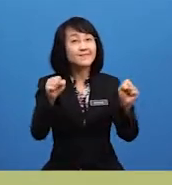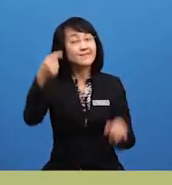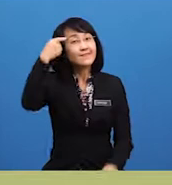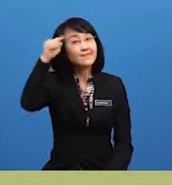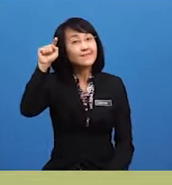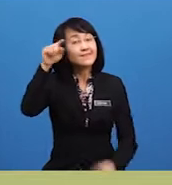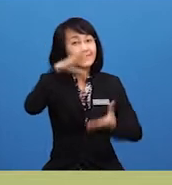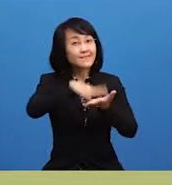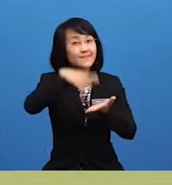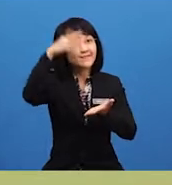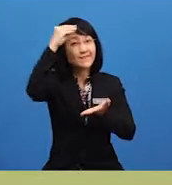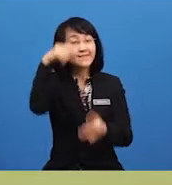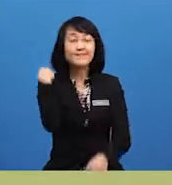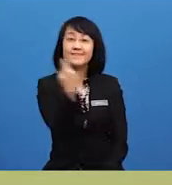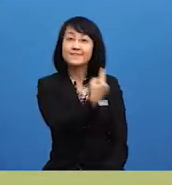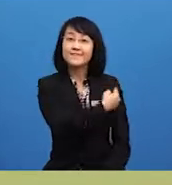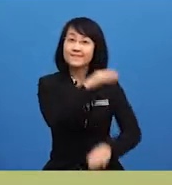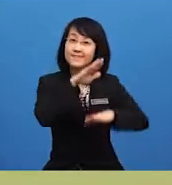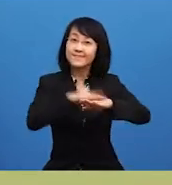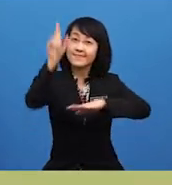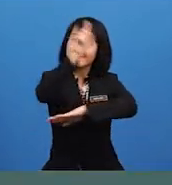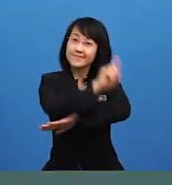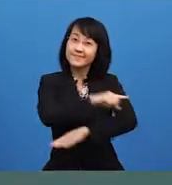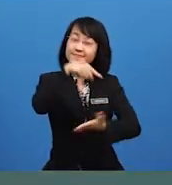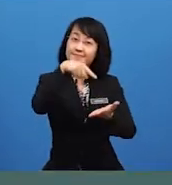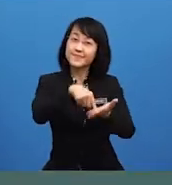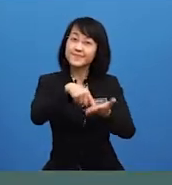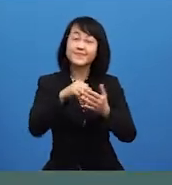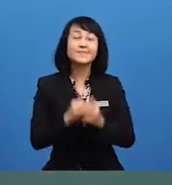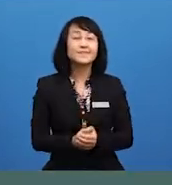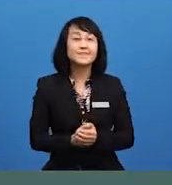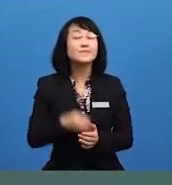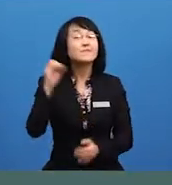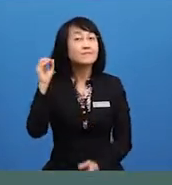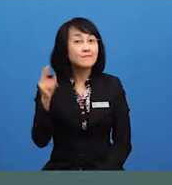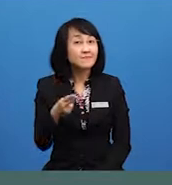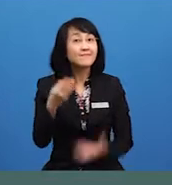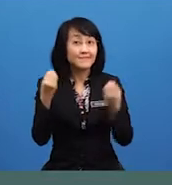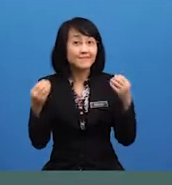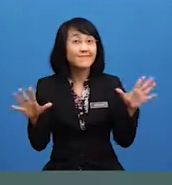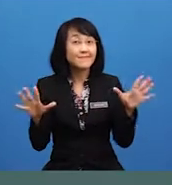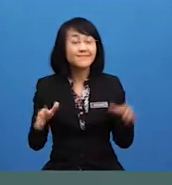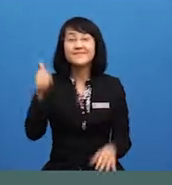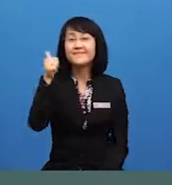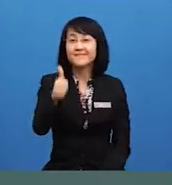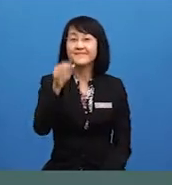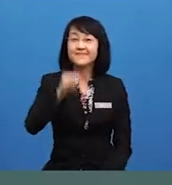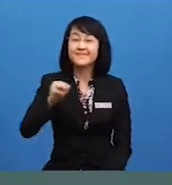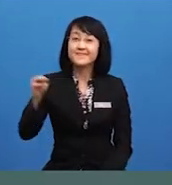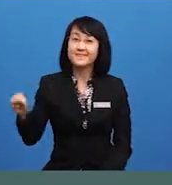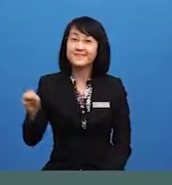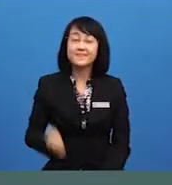untuk pembelajaran kita pada hari ini? Oh, sudah. Bagus